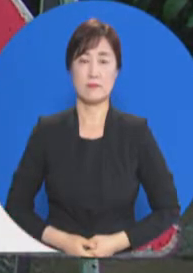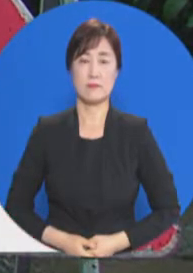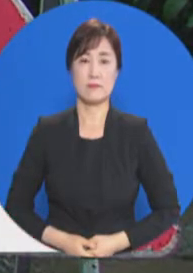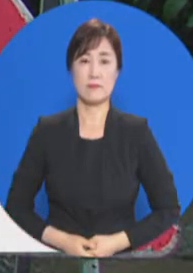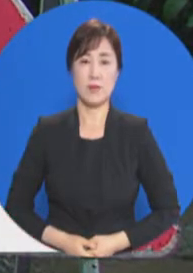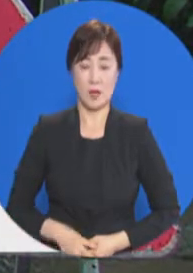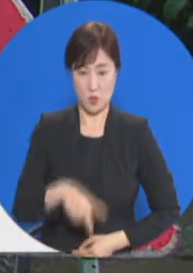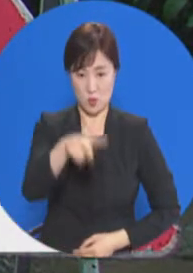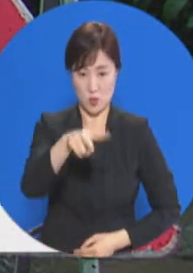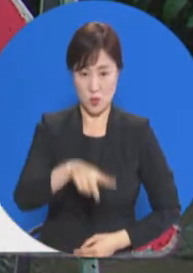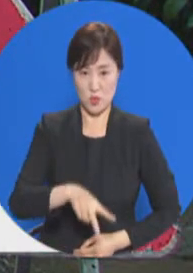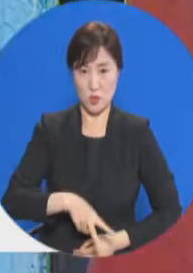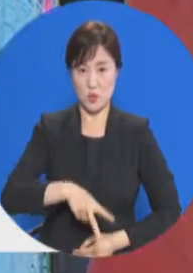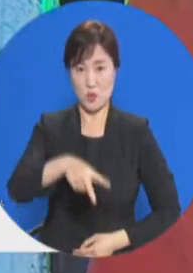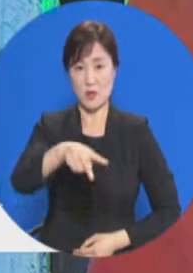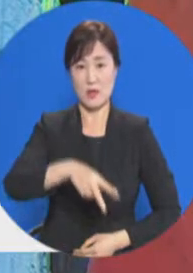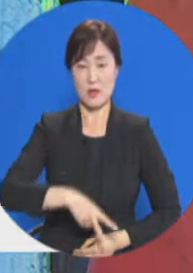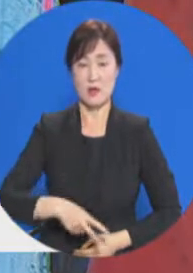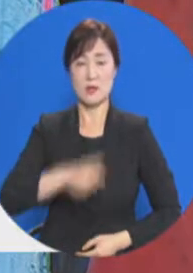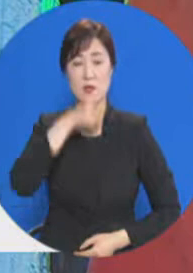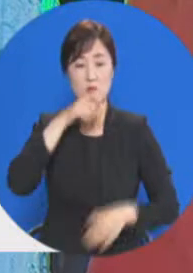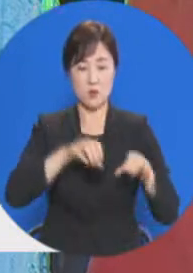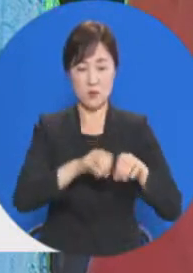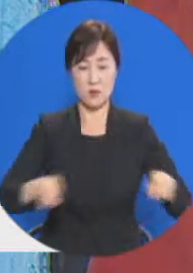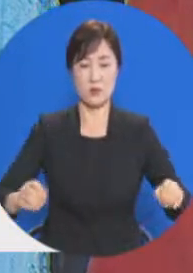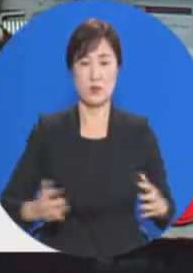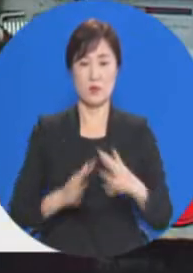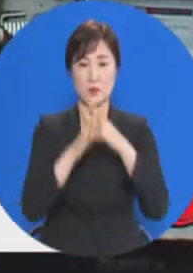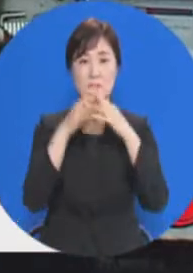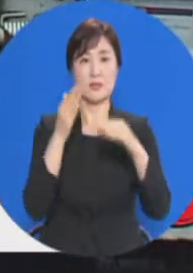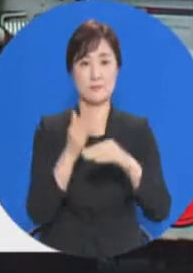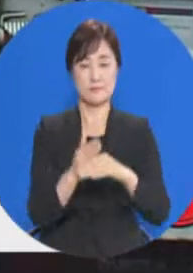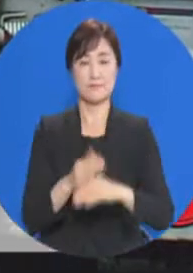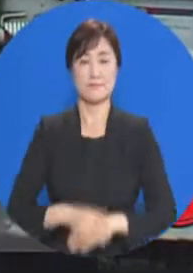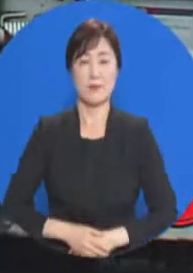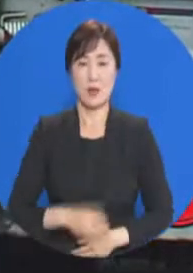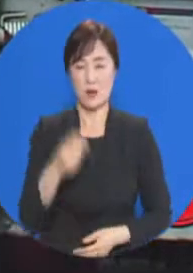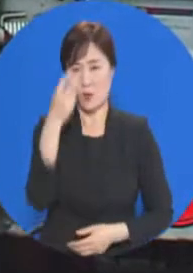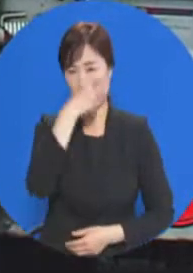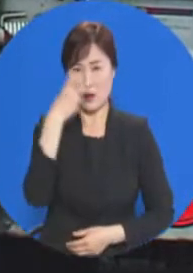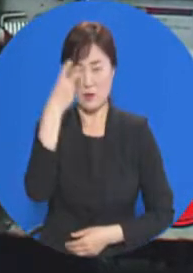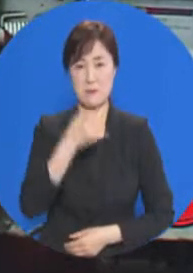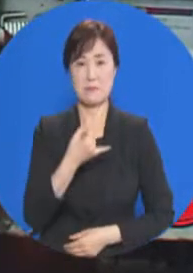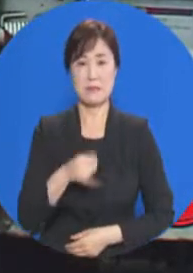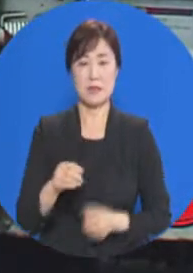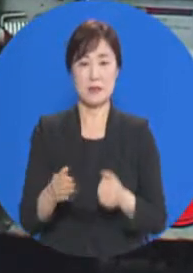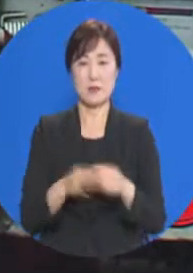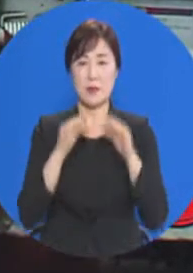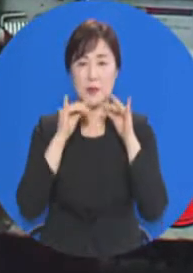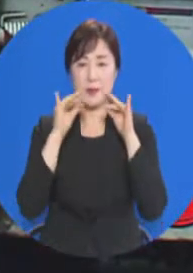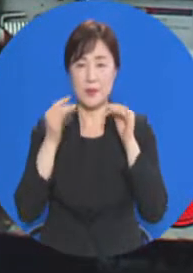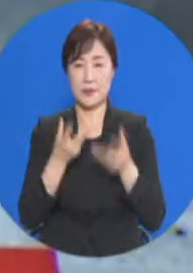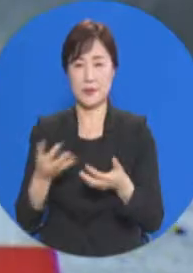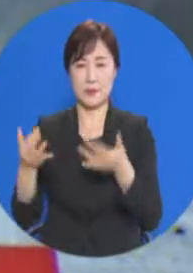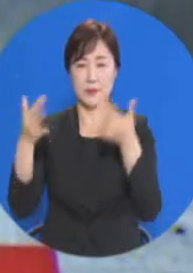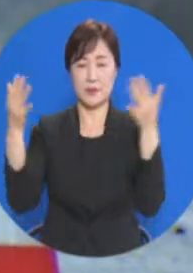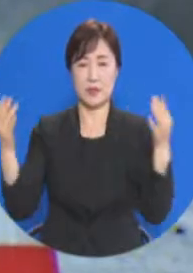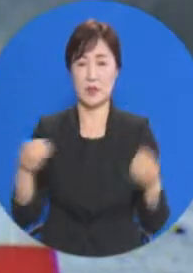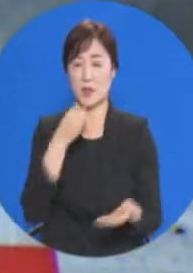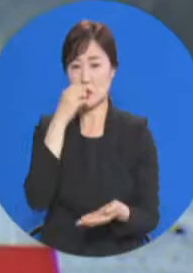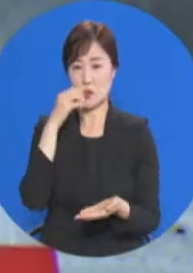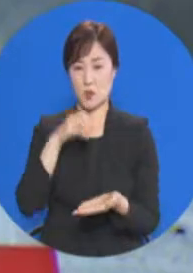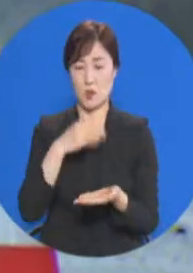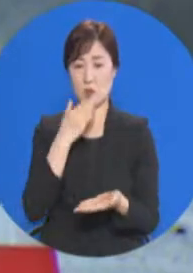2차선 도로에 진행되고 있는 상수도 공사 현장입니다. 관리가 제대로 안 돼 먼지가 날리고 돌조각이 튄다며 한